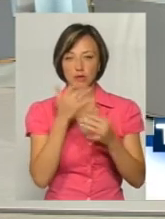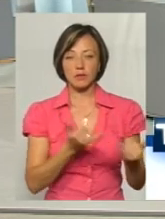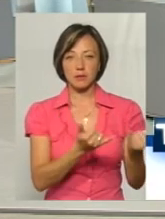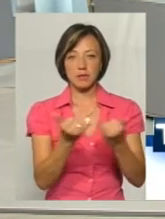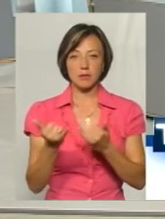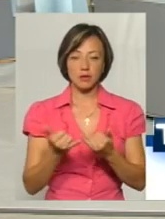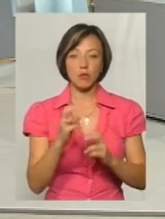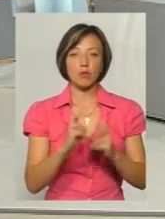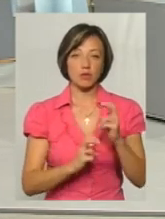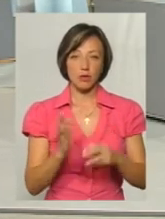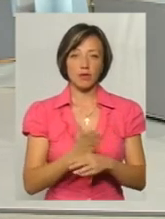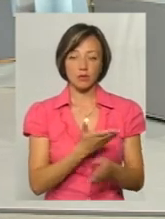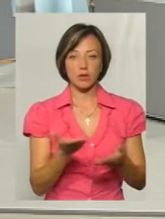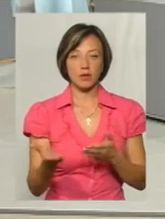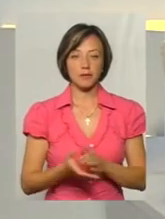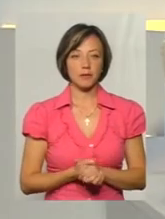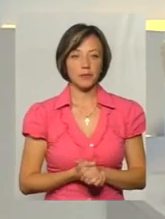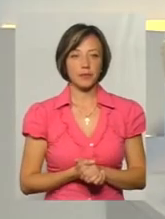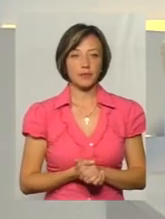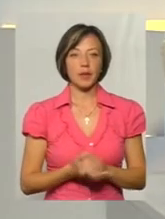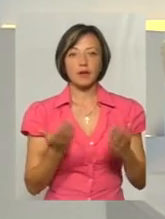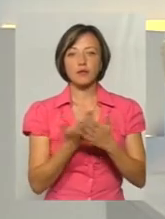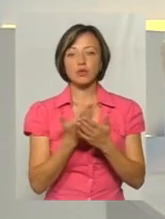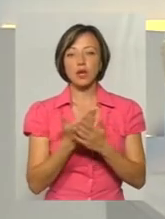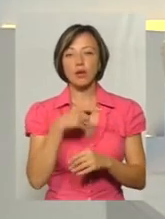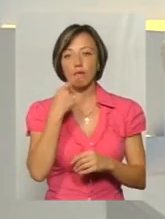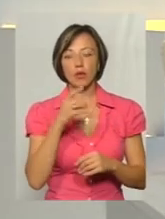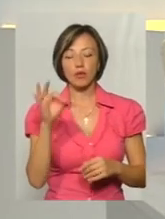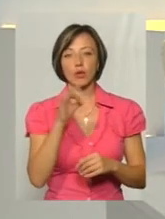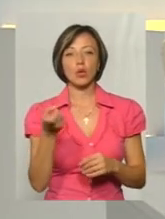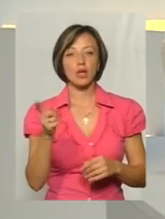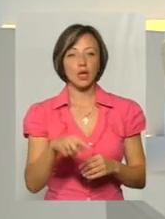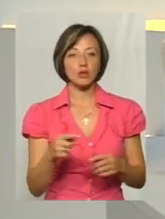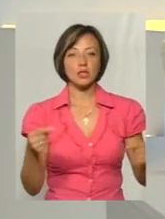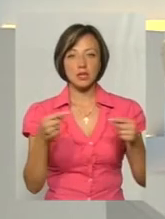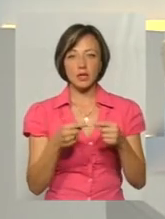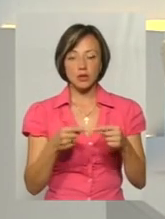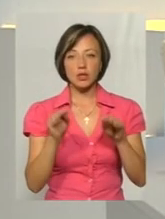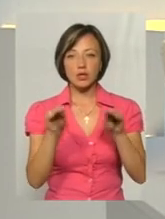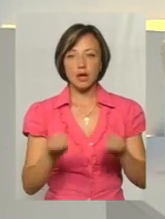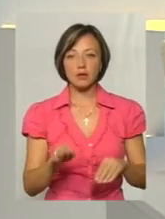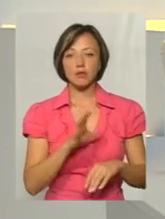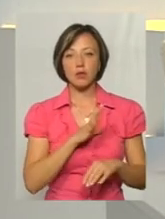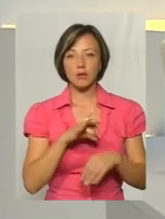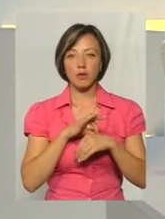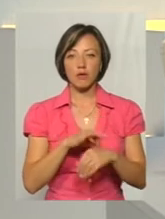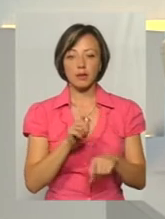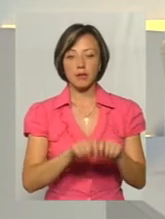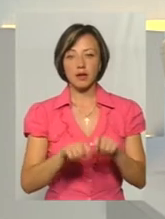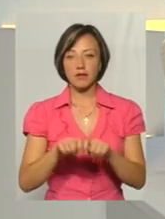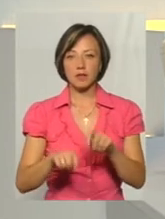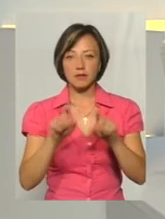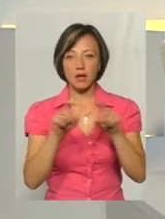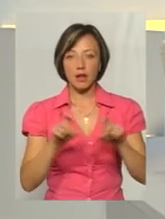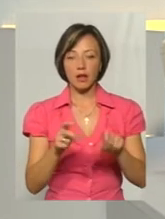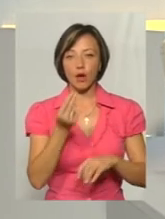забезпечити промислове ж виготовлення. У сюжеті ми говорили про те, що згідно з даними були проведені перевірки у